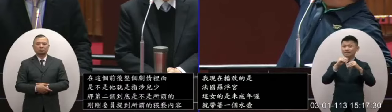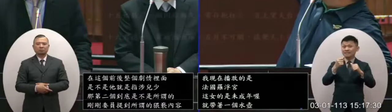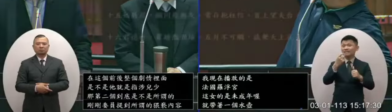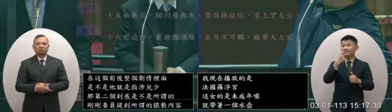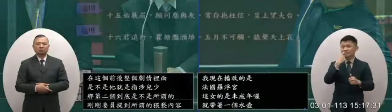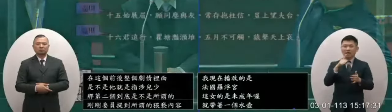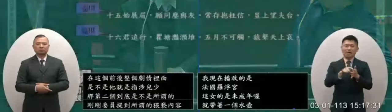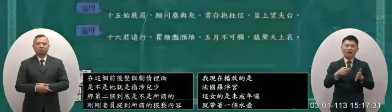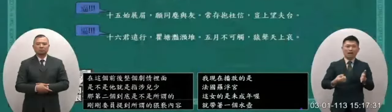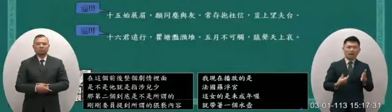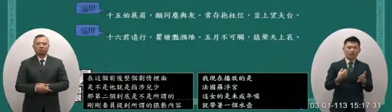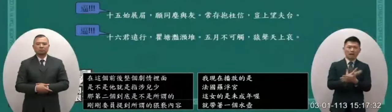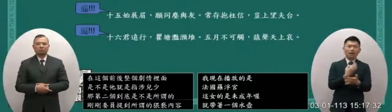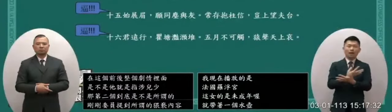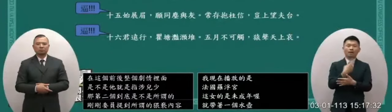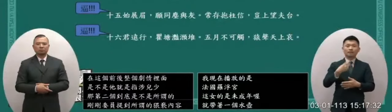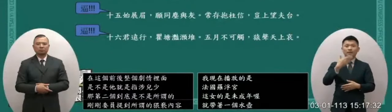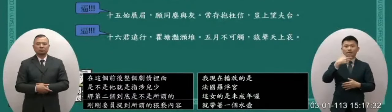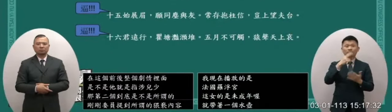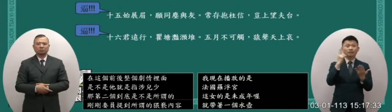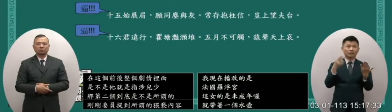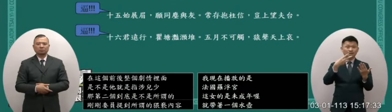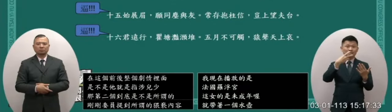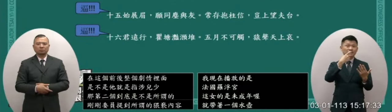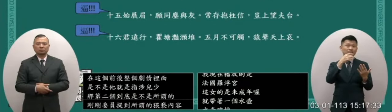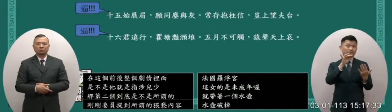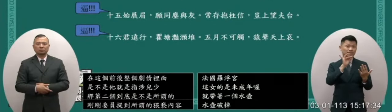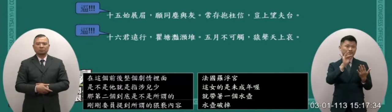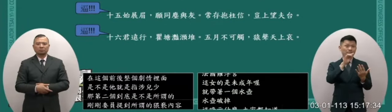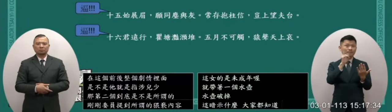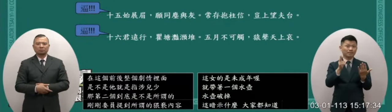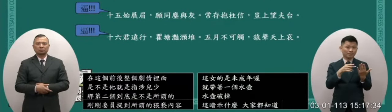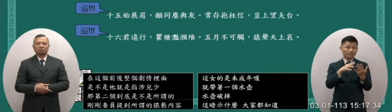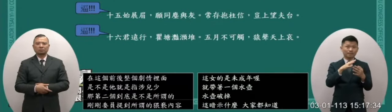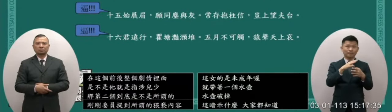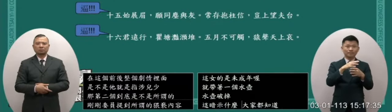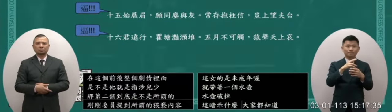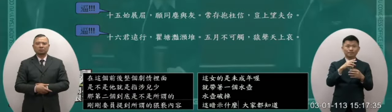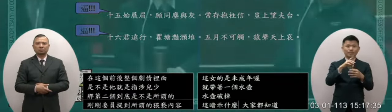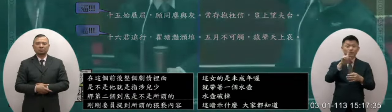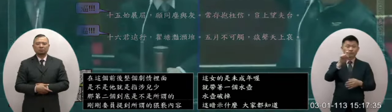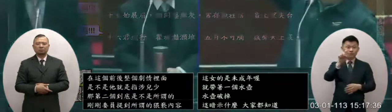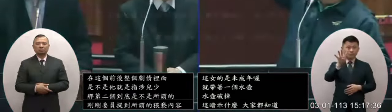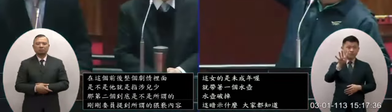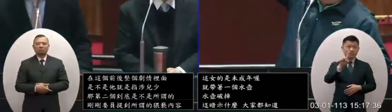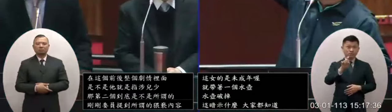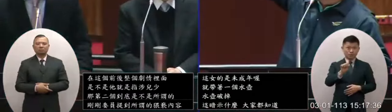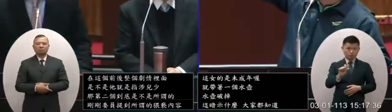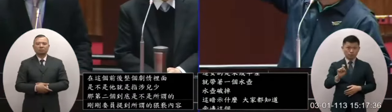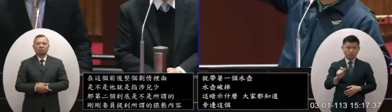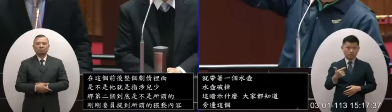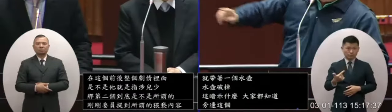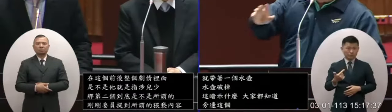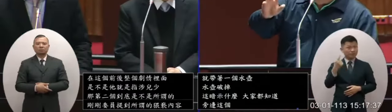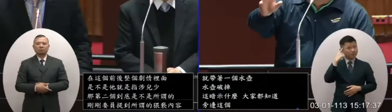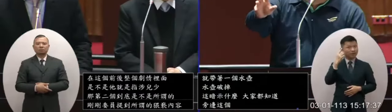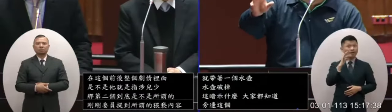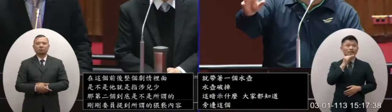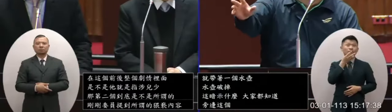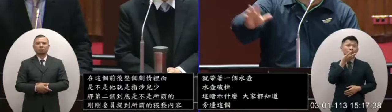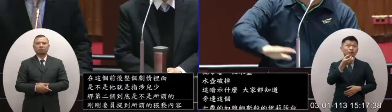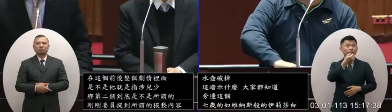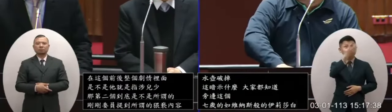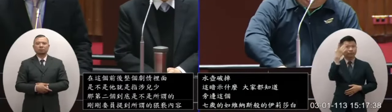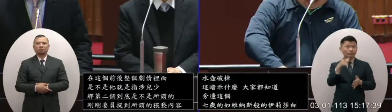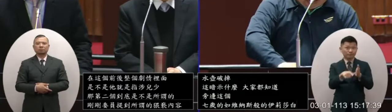补啊，哦，唐诗三百首，李白的长歌行，14、15、16，都是在讲少女时代的时阵，所以你要讲，